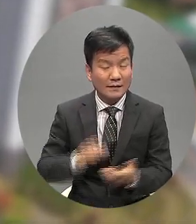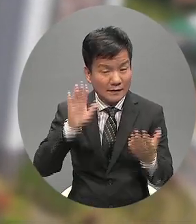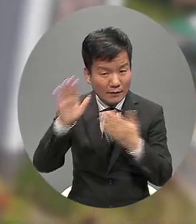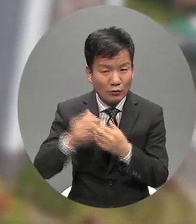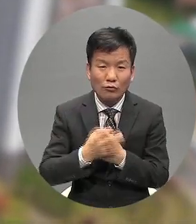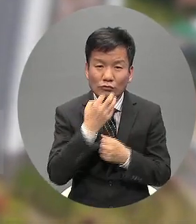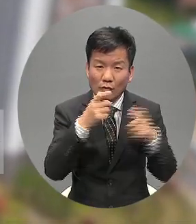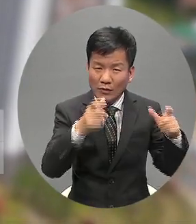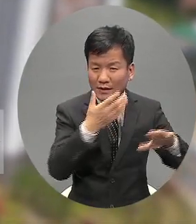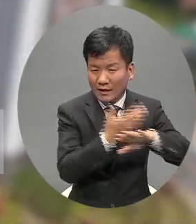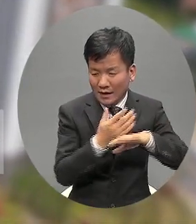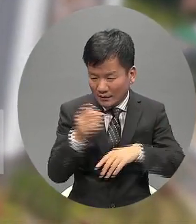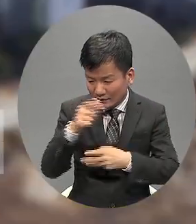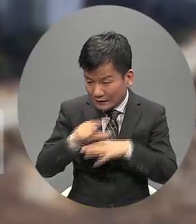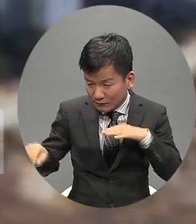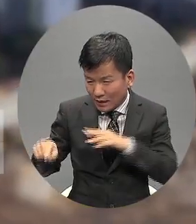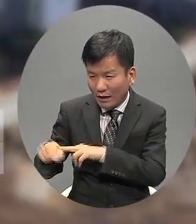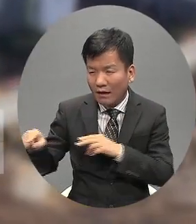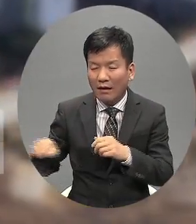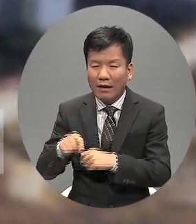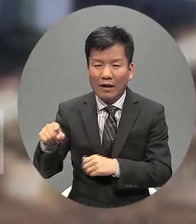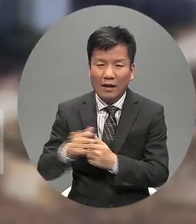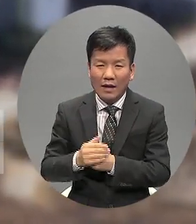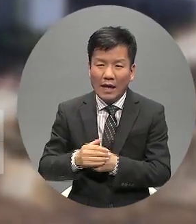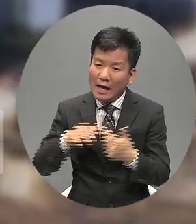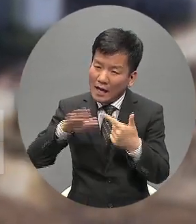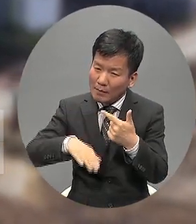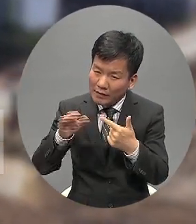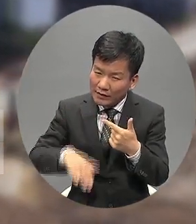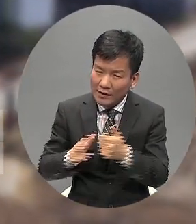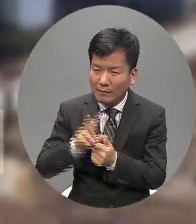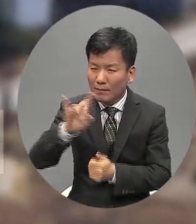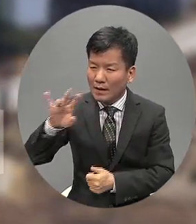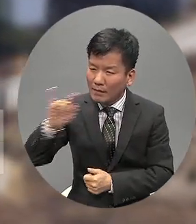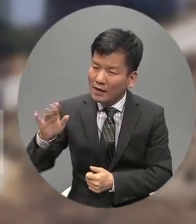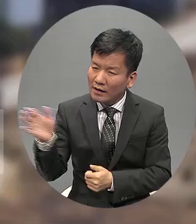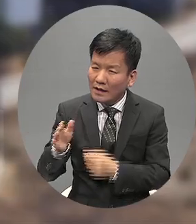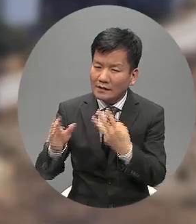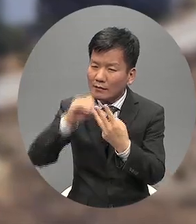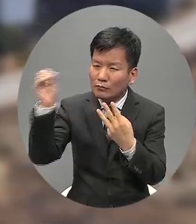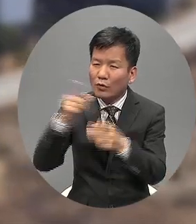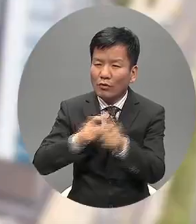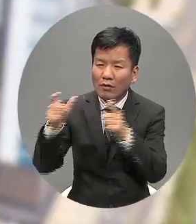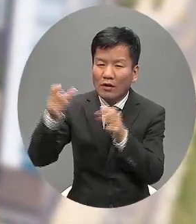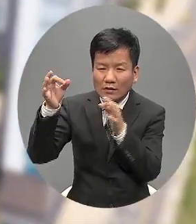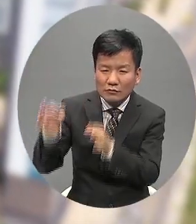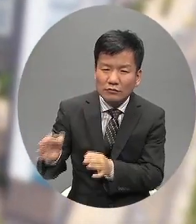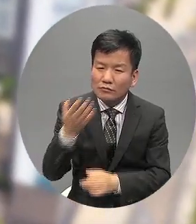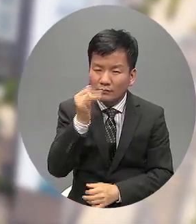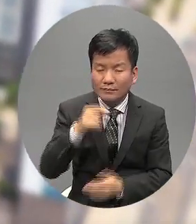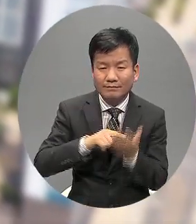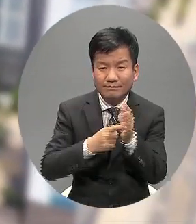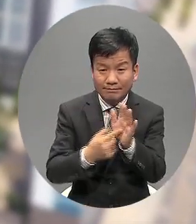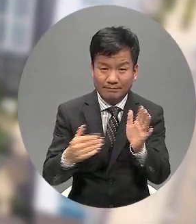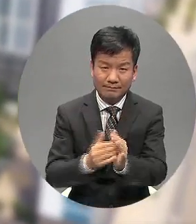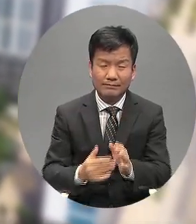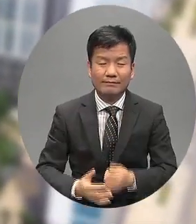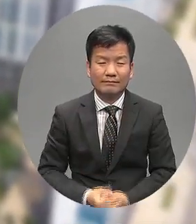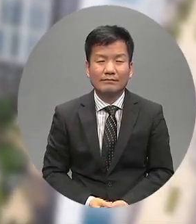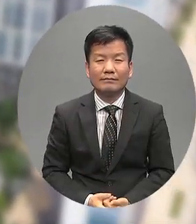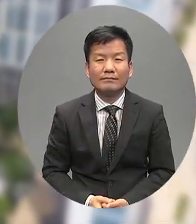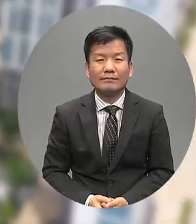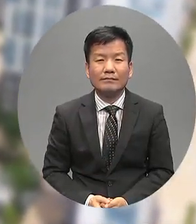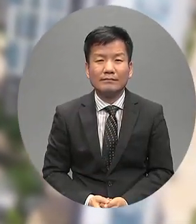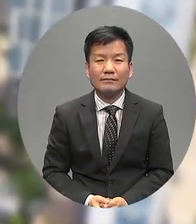한국건설연구원은 수도권과 달리 지방 수요는 감소해 하반기 매매 가격이 3% 더 떨어질 것으로 내다봤습니다. MBC 뉴스